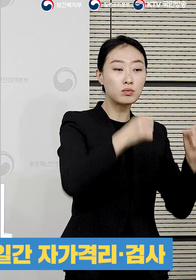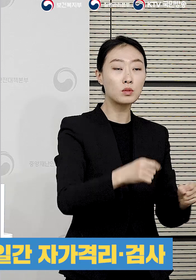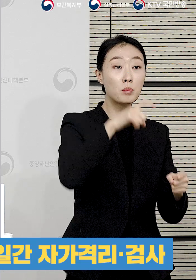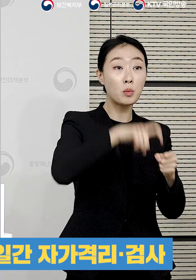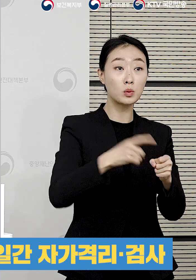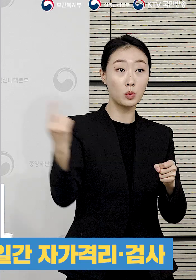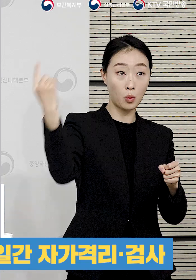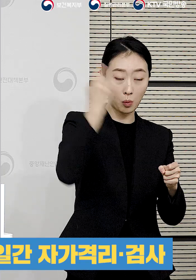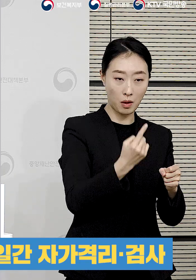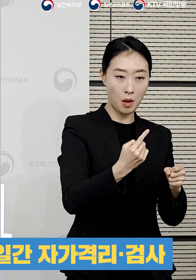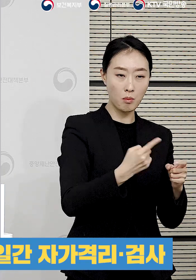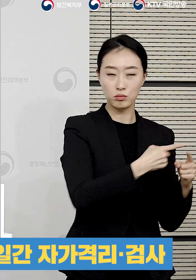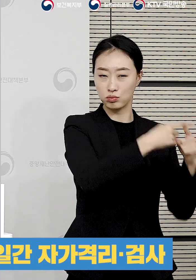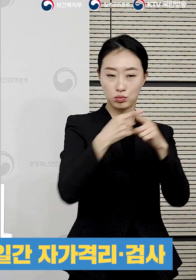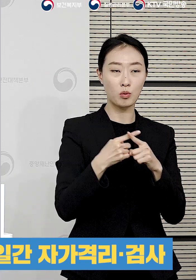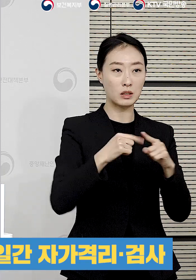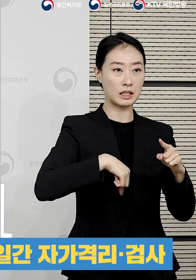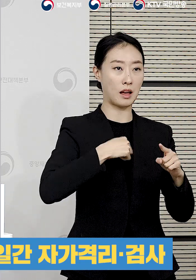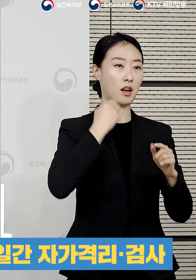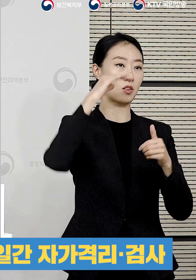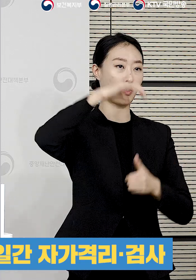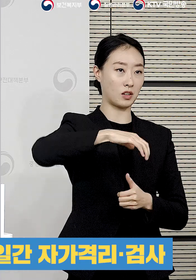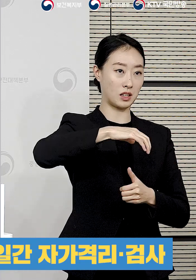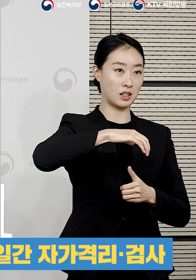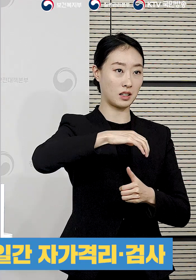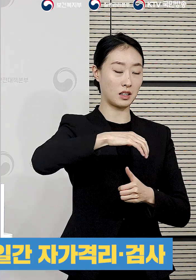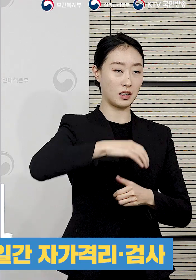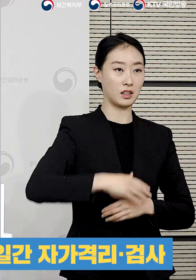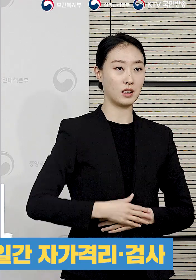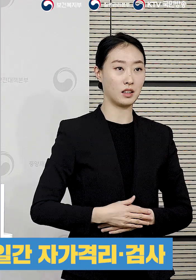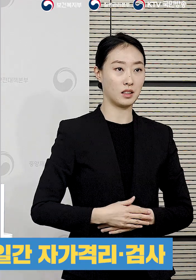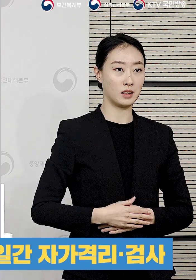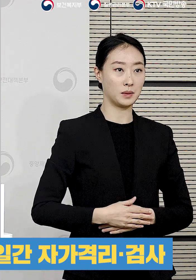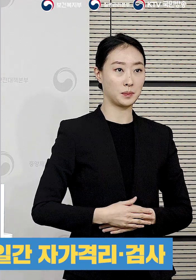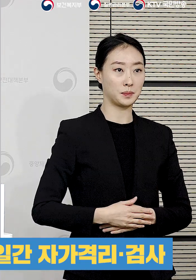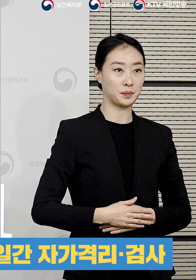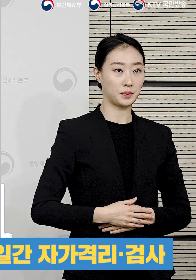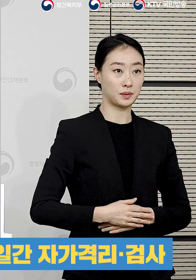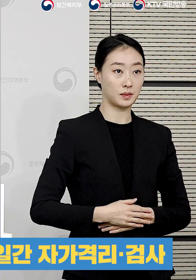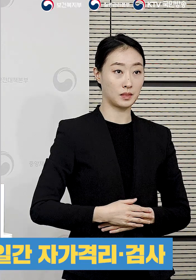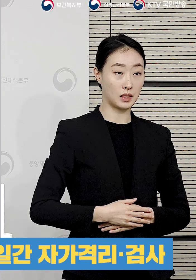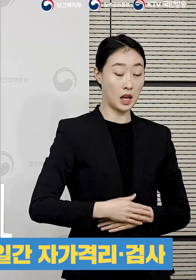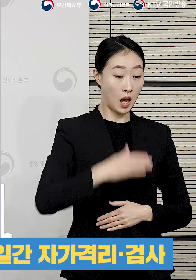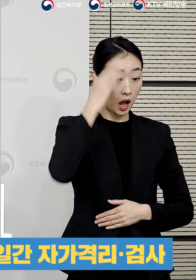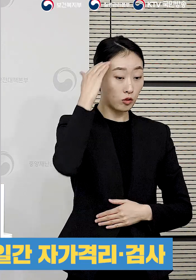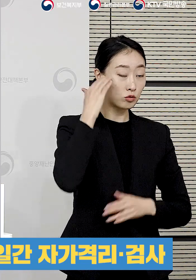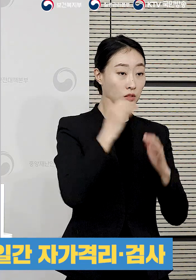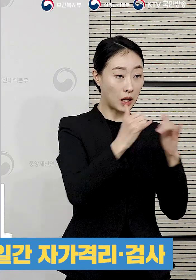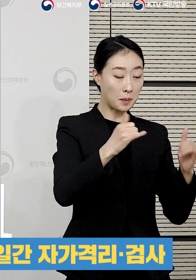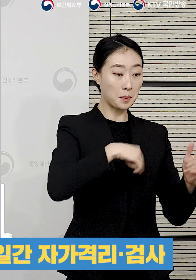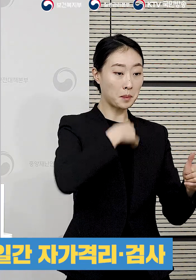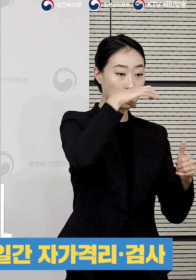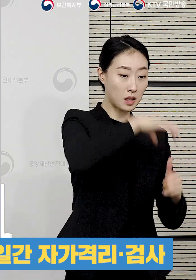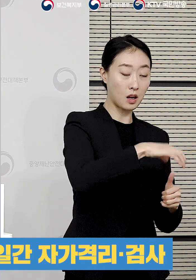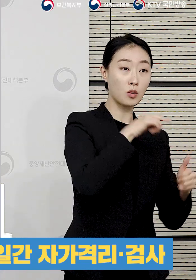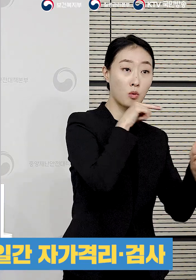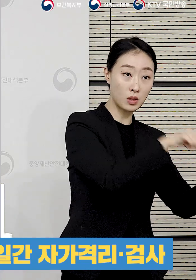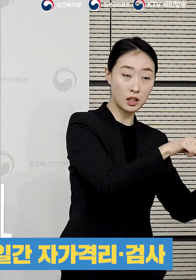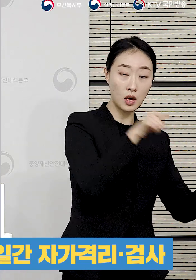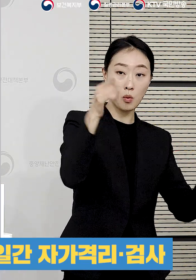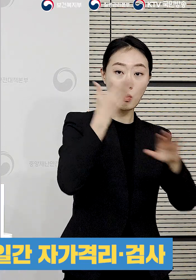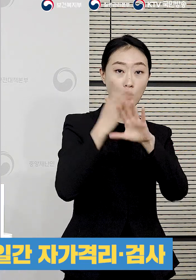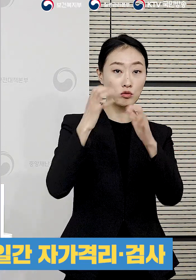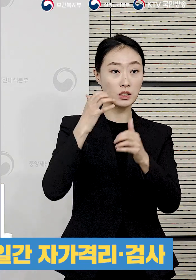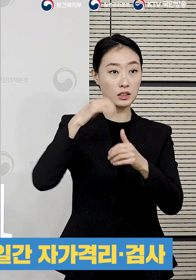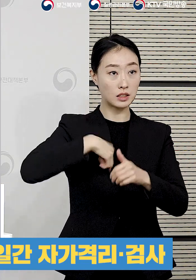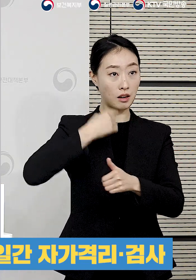들어오는 외국인들은 전원 자가격리를 한다는 겁니다. 이 자가격리는 국내인들에게 대해서 적용하는 자가격리와 다른 게 아닙니다. 동일한